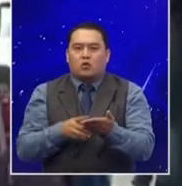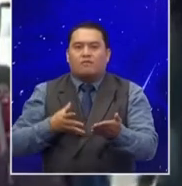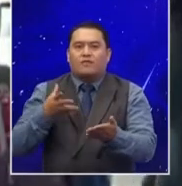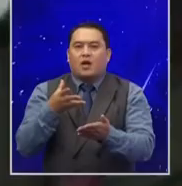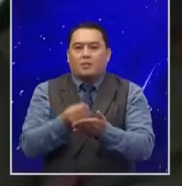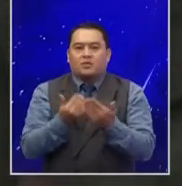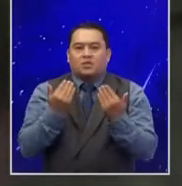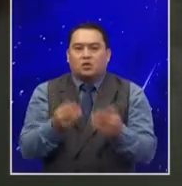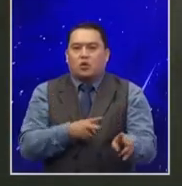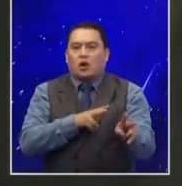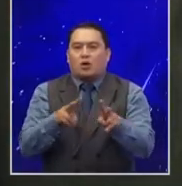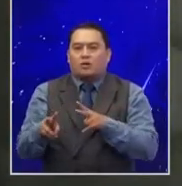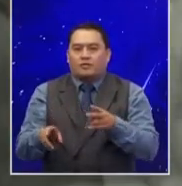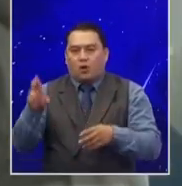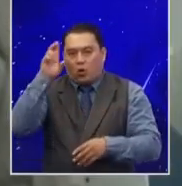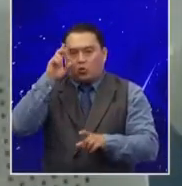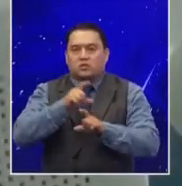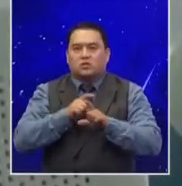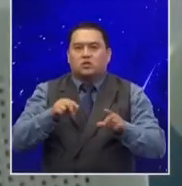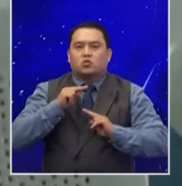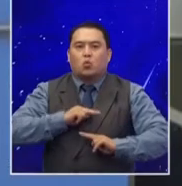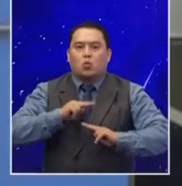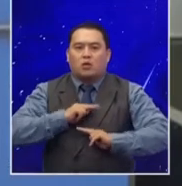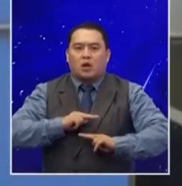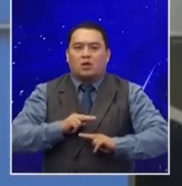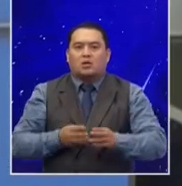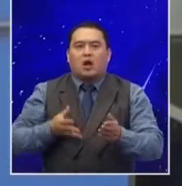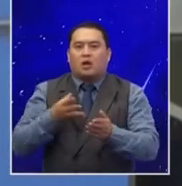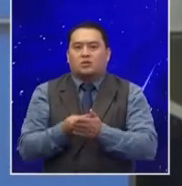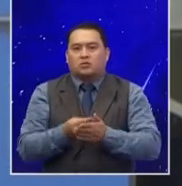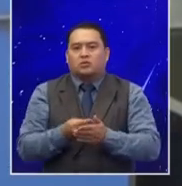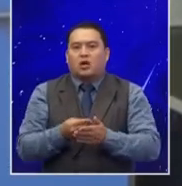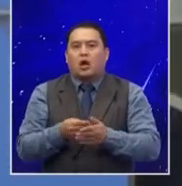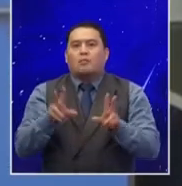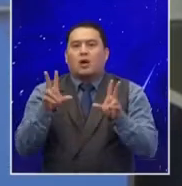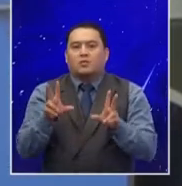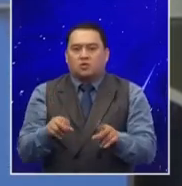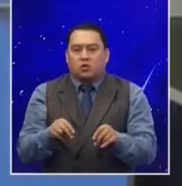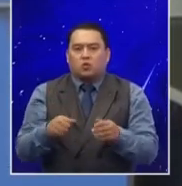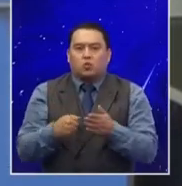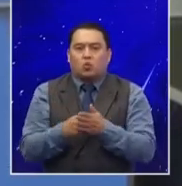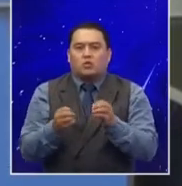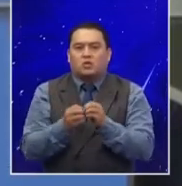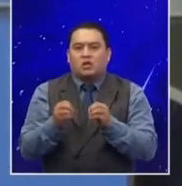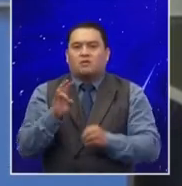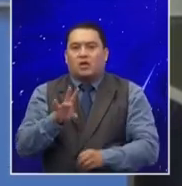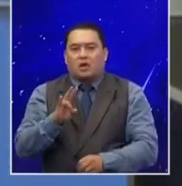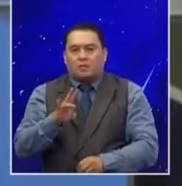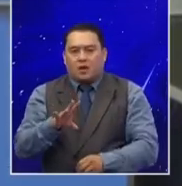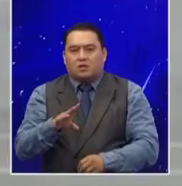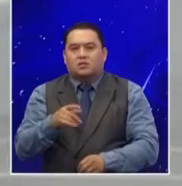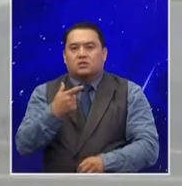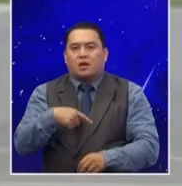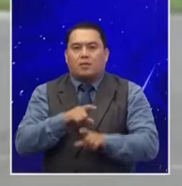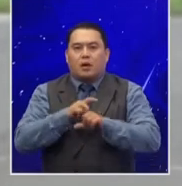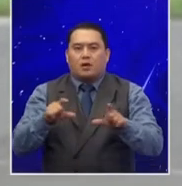выплатой денег сейчас на контроле в Госинспекции труда. Рассчитаться с сотрудниками там пообещали до 10 ноября. А вот сам